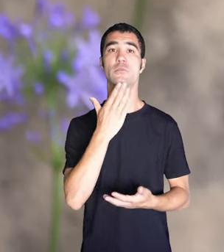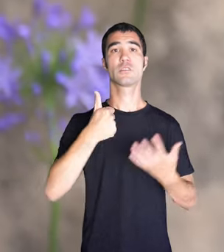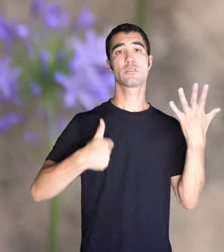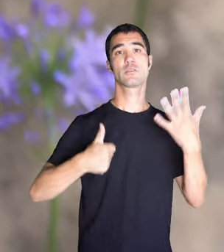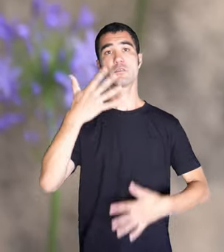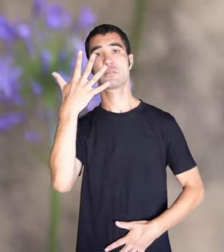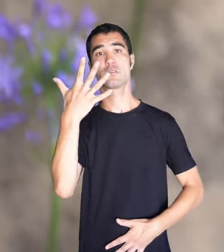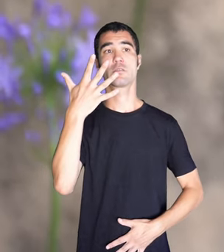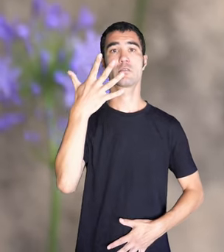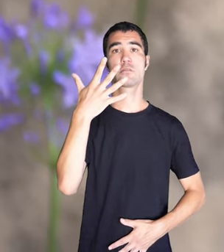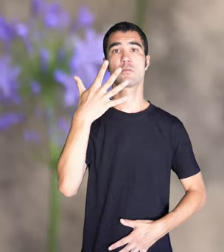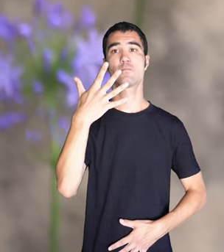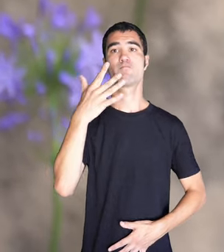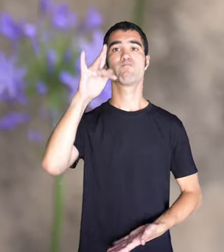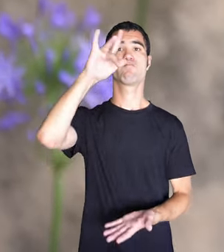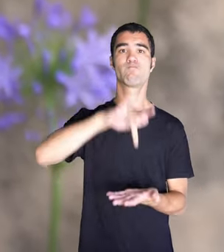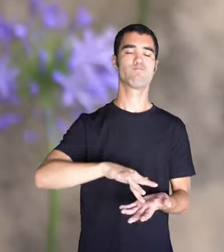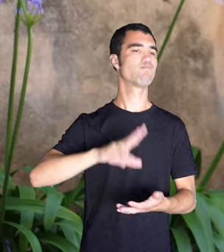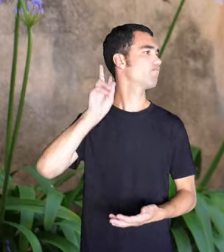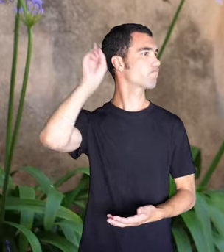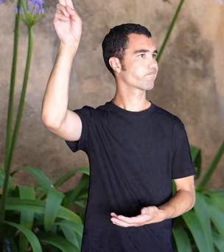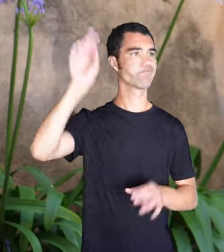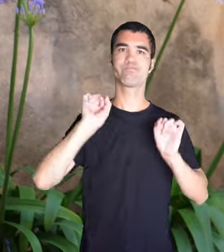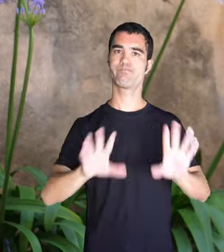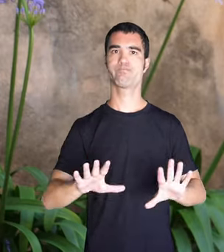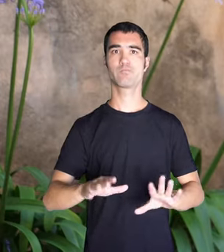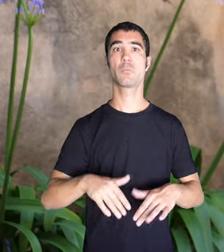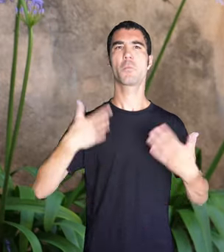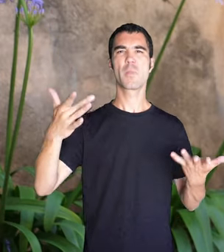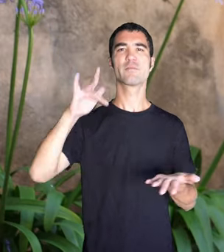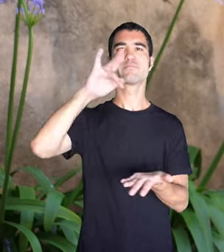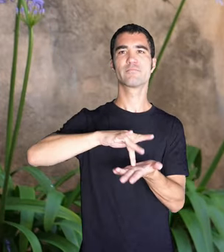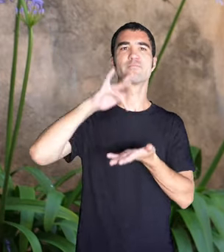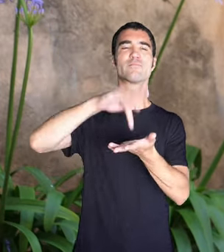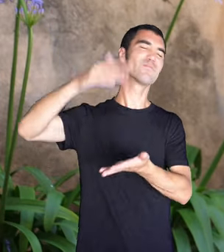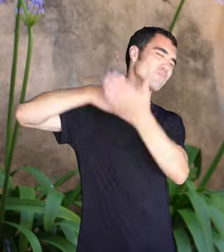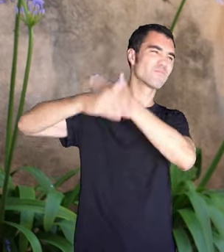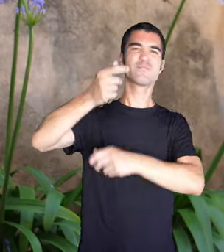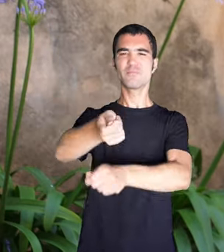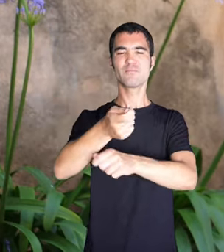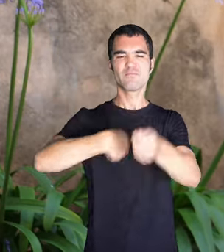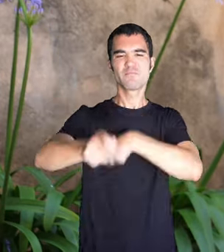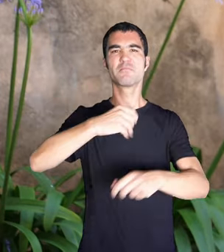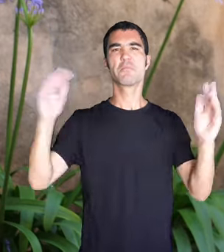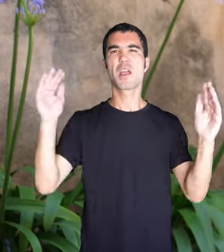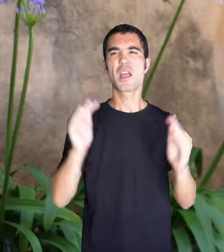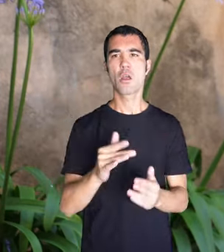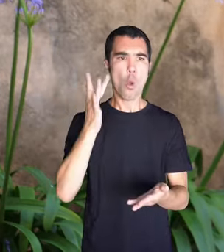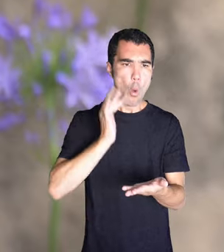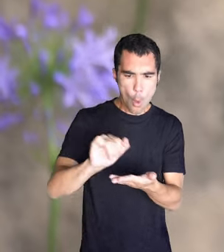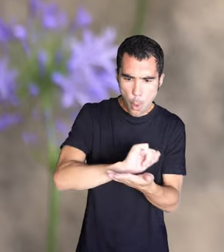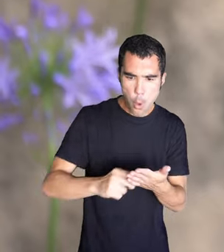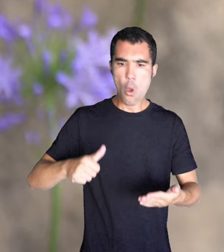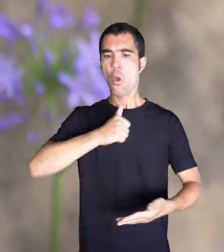vaig retirar. Però al dia llavors ja no se venia tant, no ho sé, havia de fer tot net,